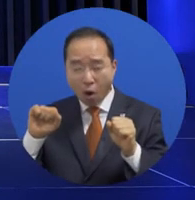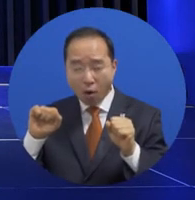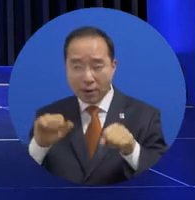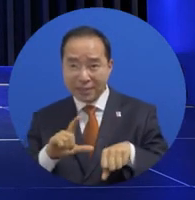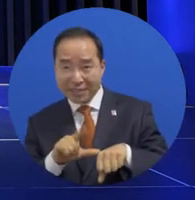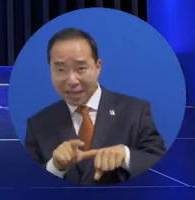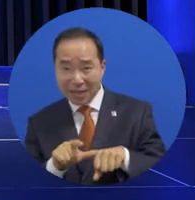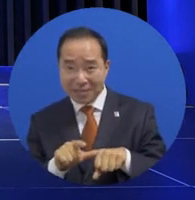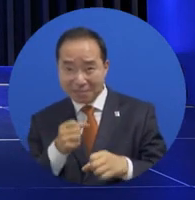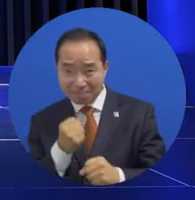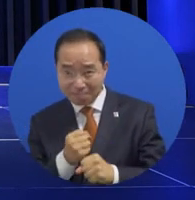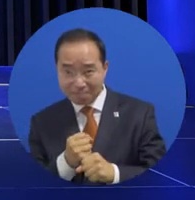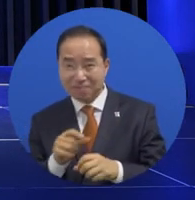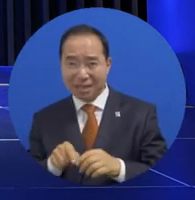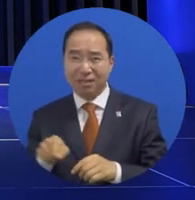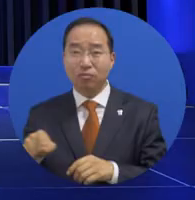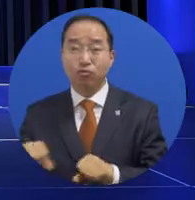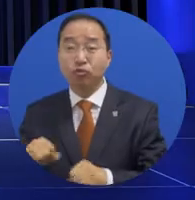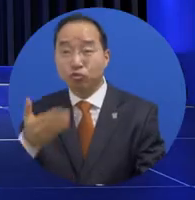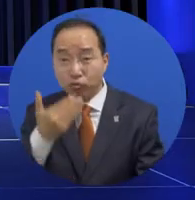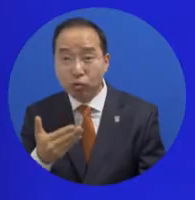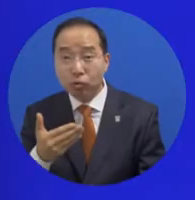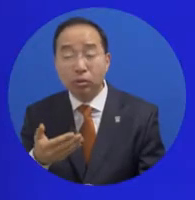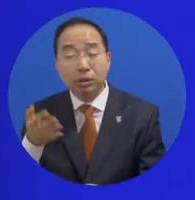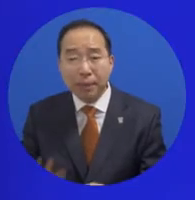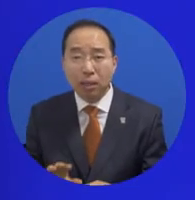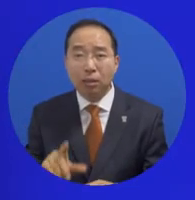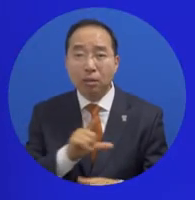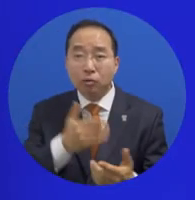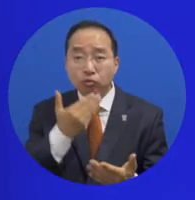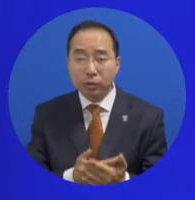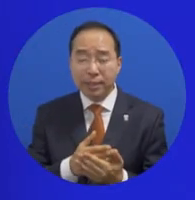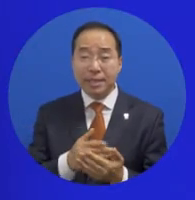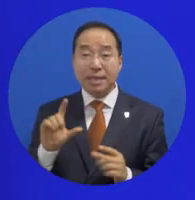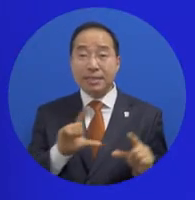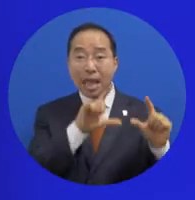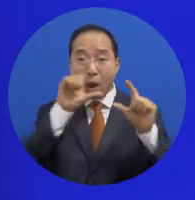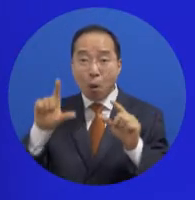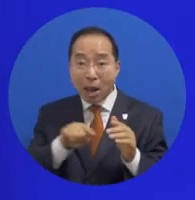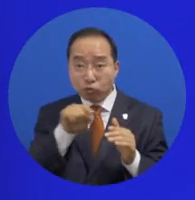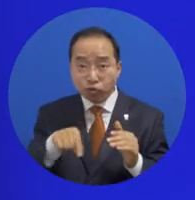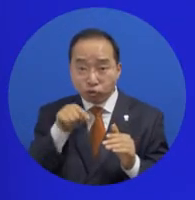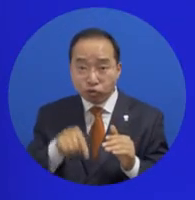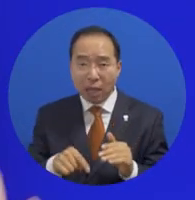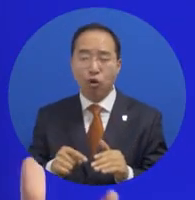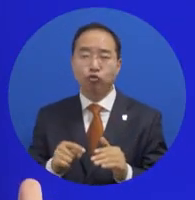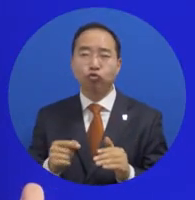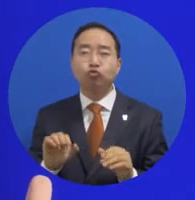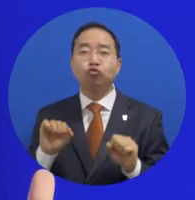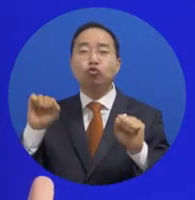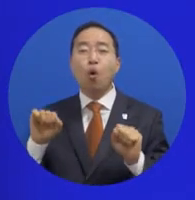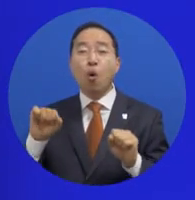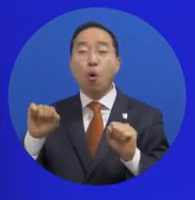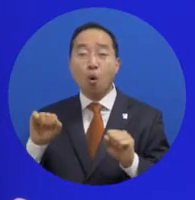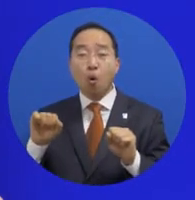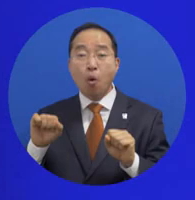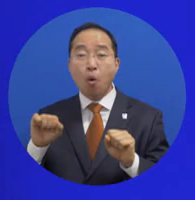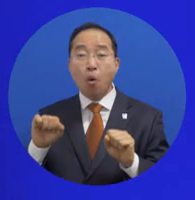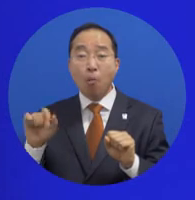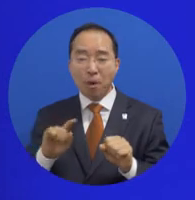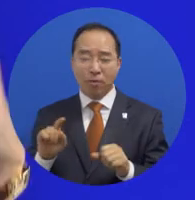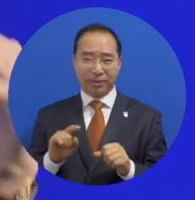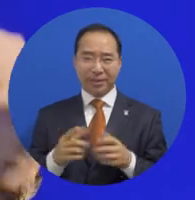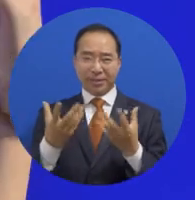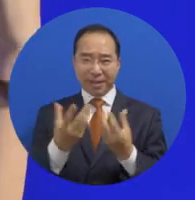하는 것도 중요하지만 실생활에서 몸을 많이 움직이는 거. 네. 사실 실생활에서도 저희가